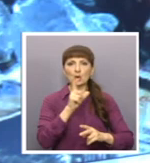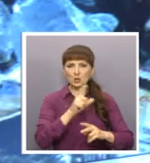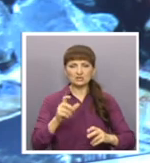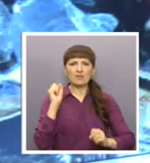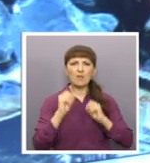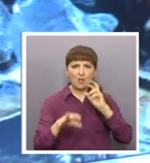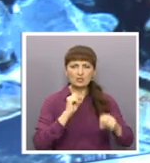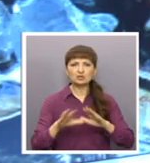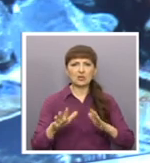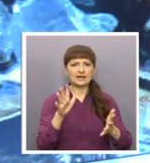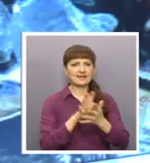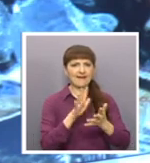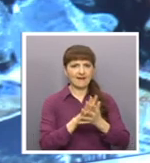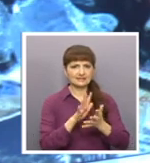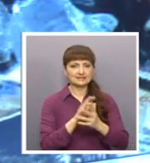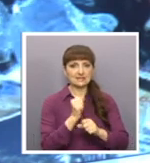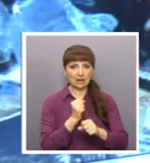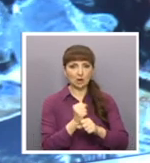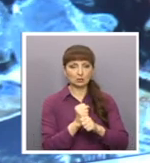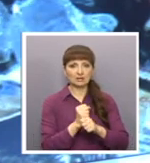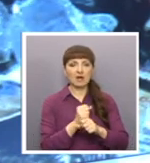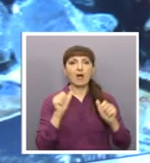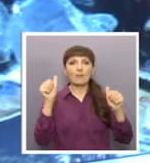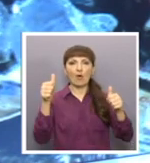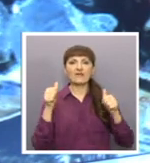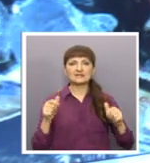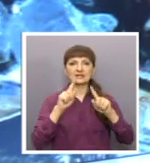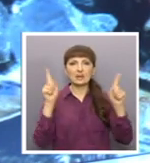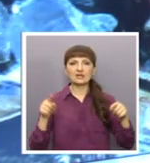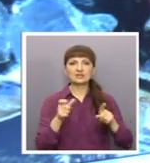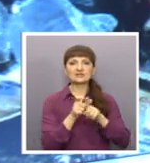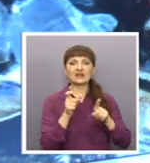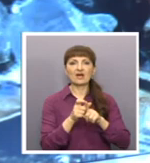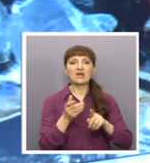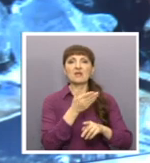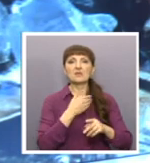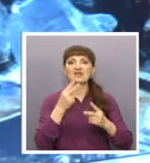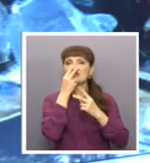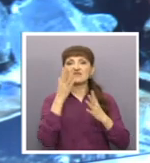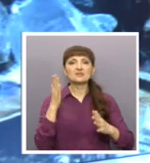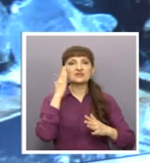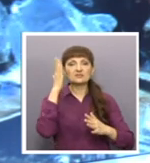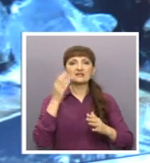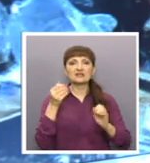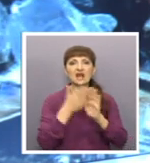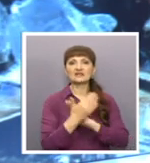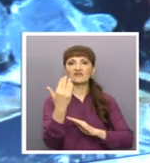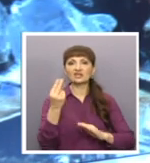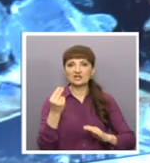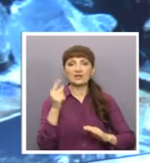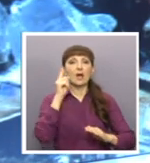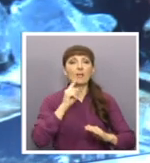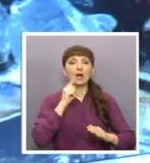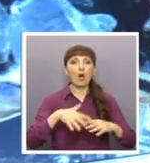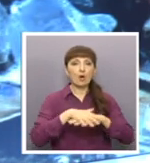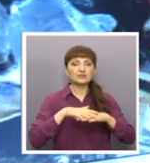граждане мусорят и портят государственное имущество, повесить таблички со словами «Мы не видим смысла тратить ваши деньги, пока общество